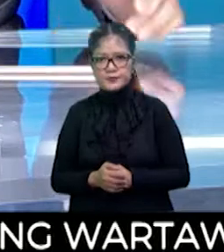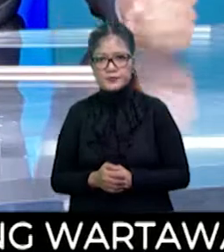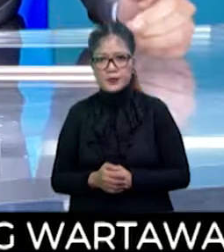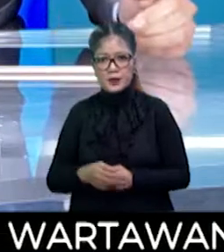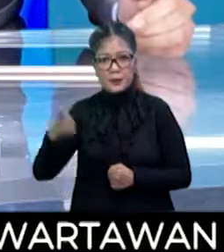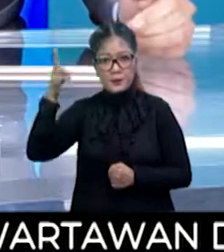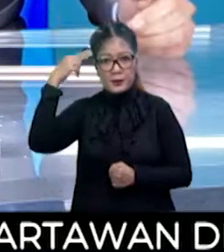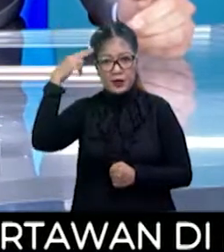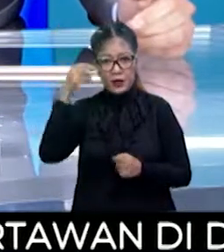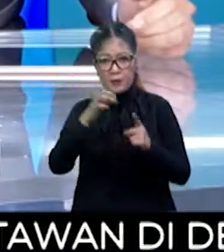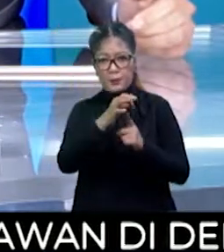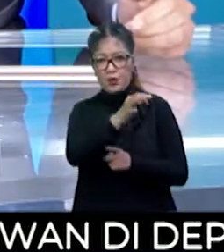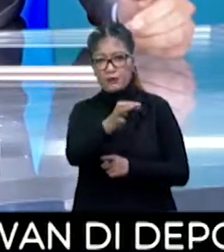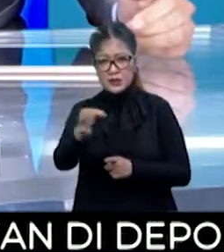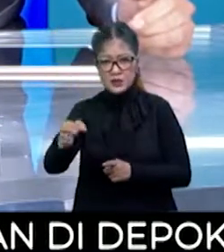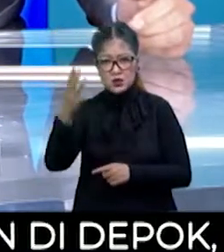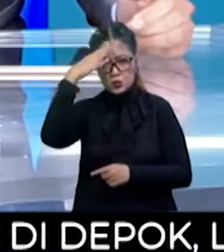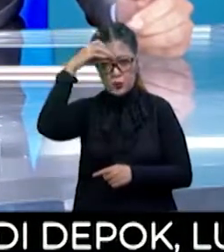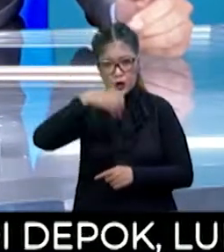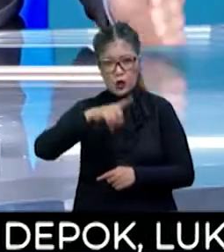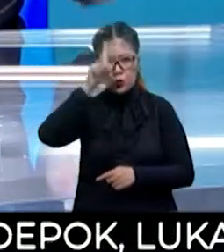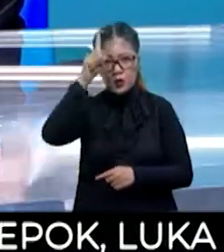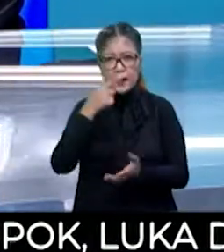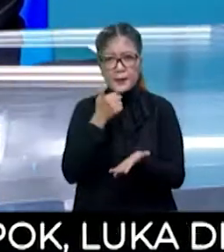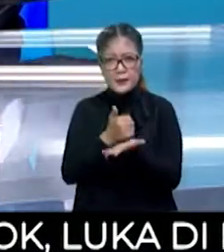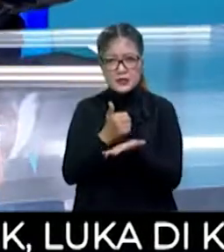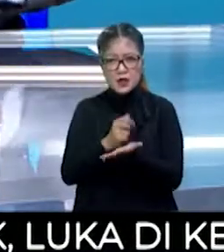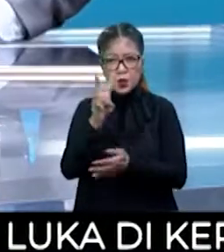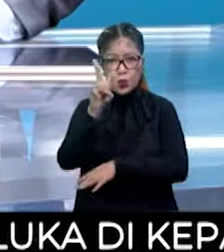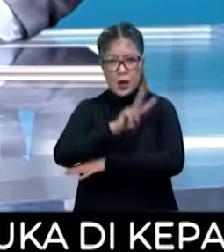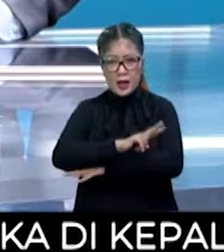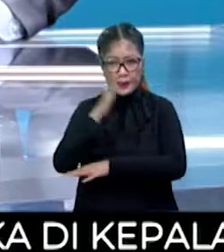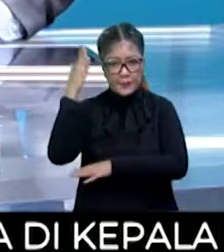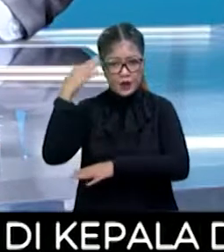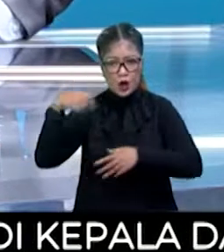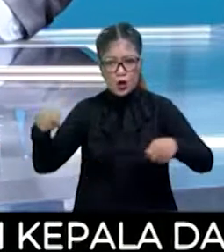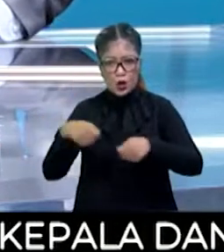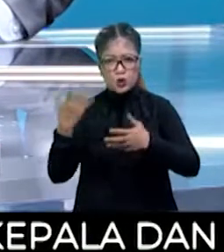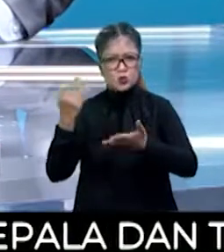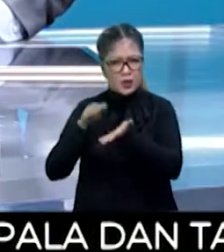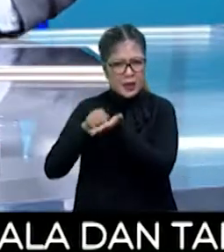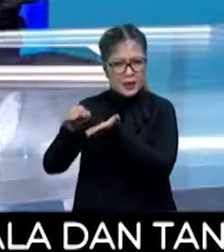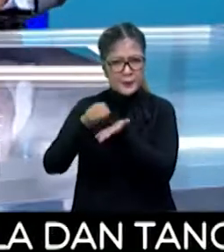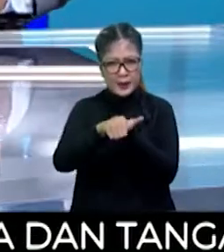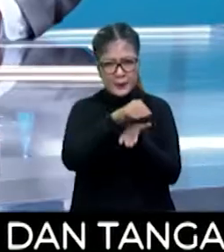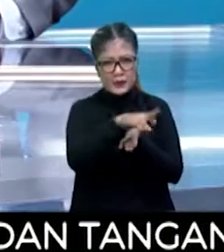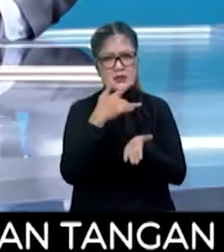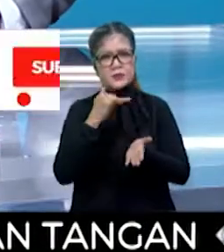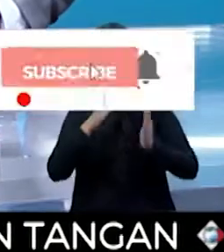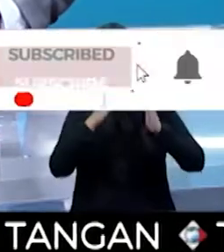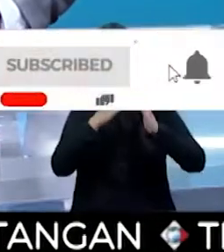Pemerintah Provinsi Sumatera Utara memastikan dalam 2 hari minyak goreng sudah didistribusikan ke berbagai tempat seperti rumah